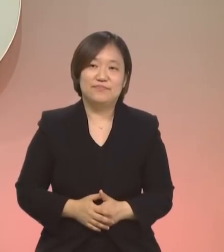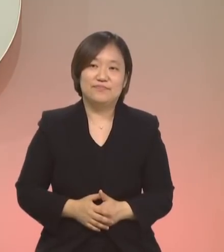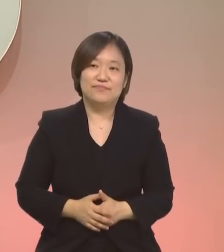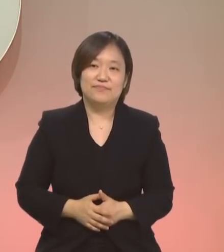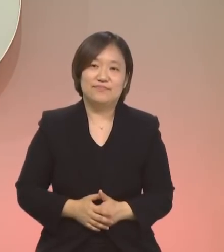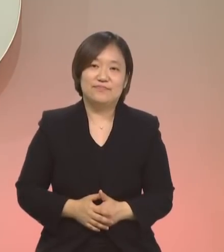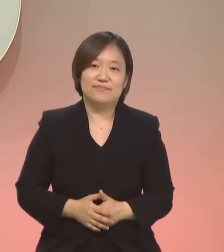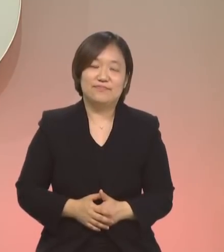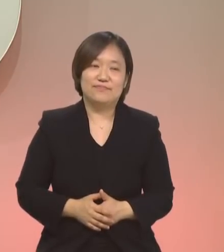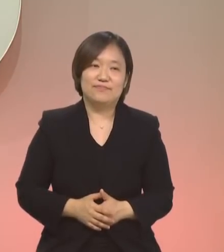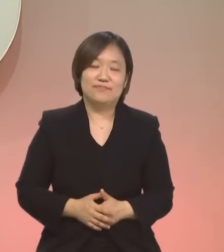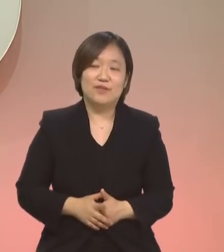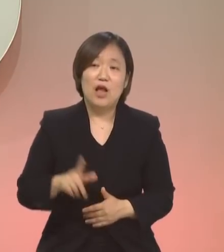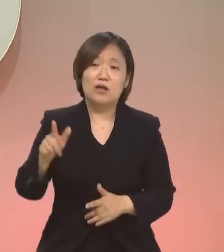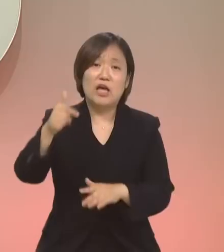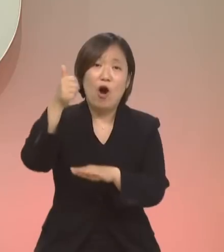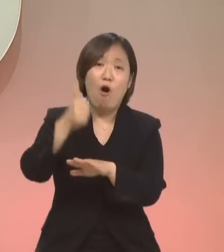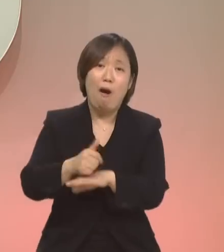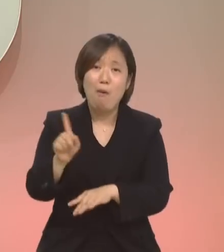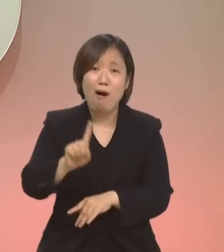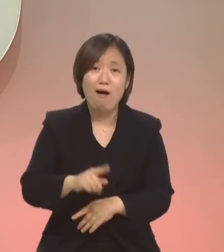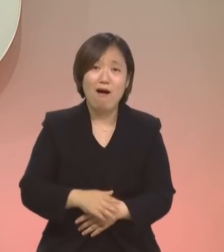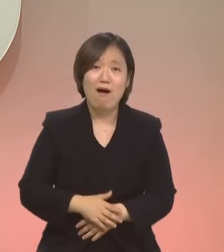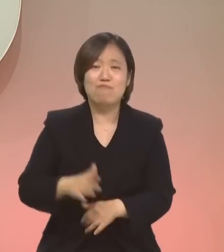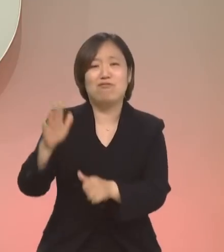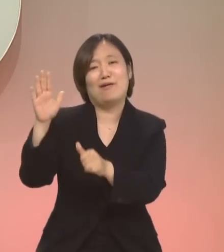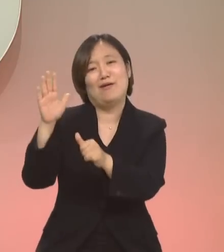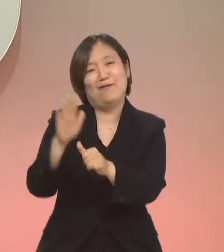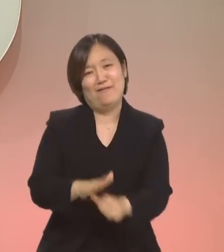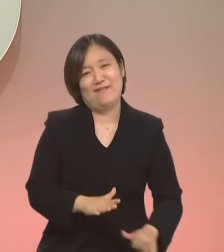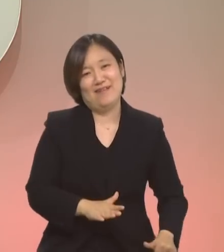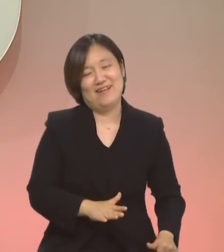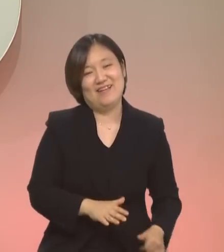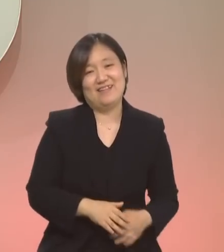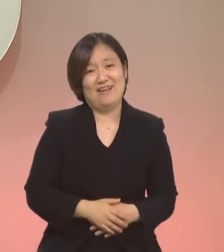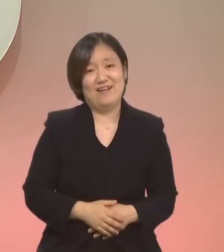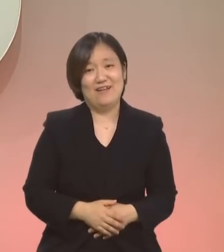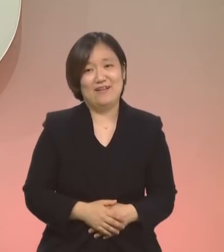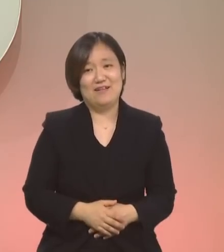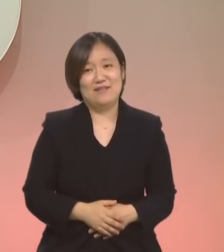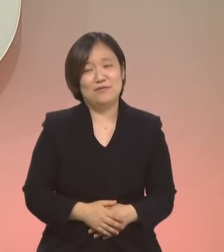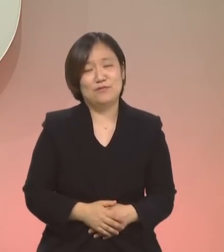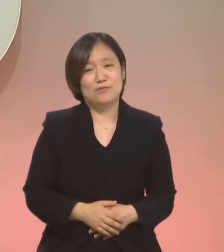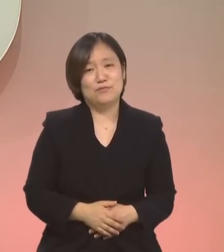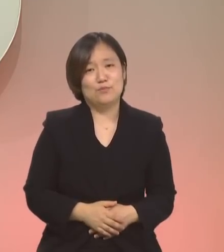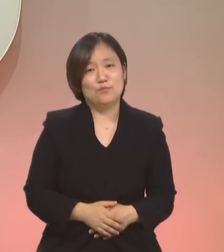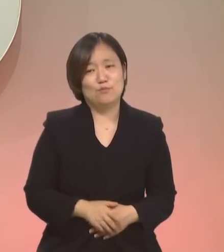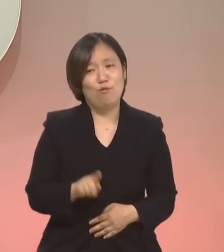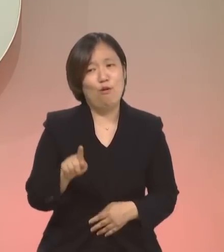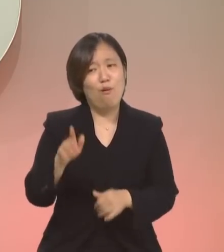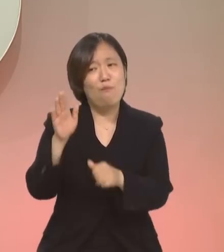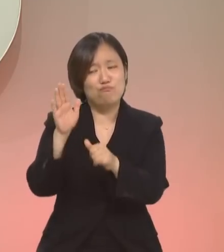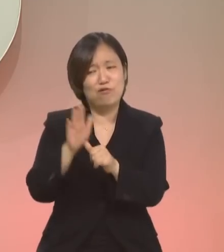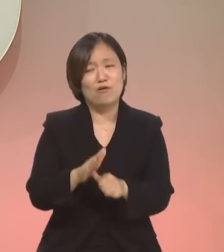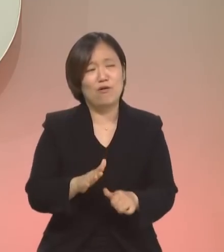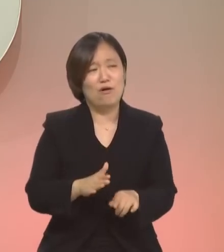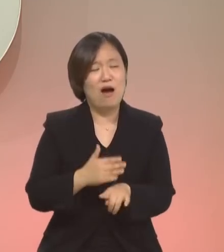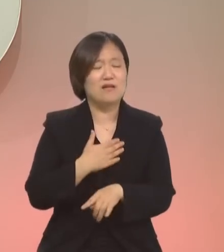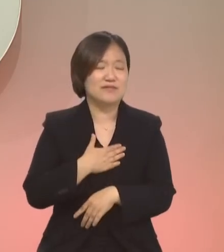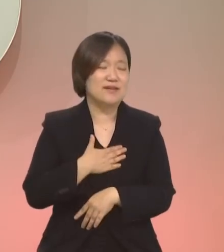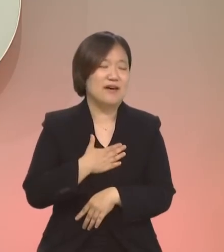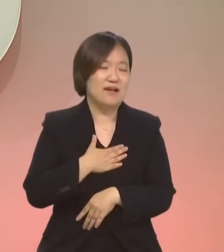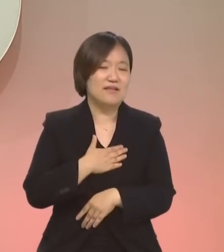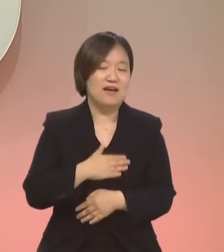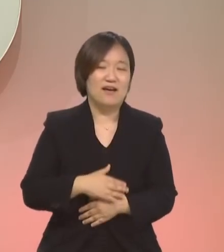그 최종 결과의 불합격을 했대요 뭐 일단 뭐 불합격을 했다라고 이제 자기는